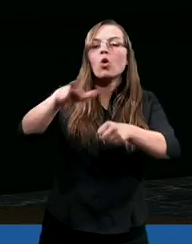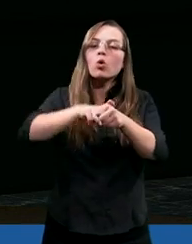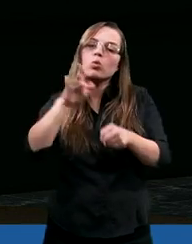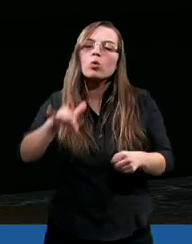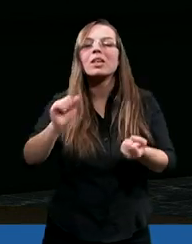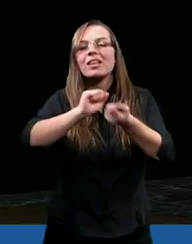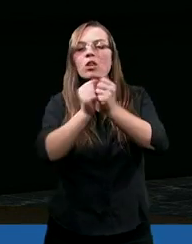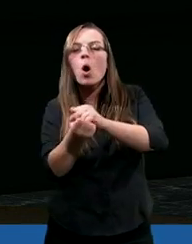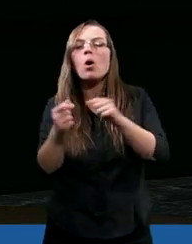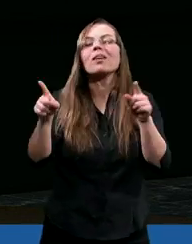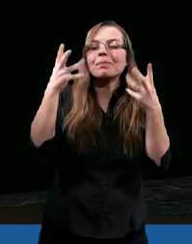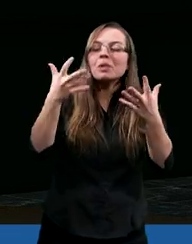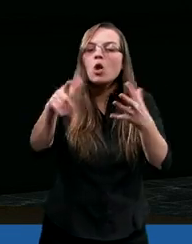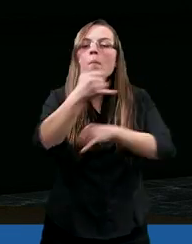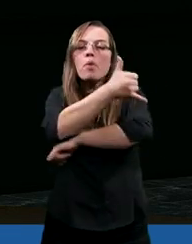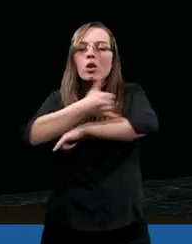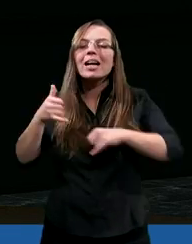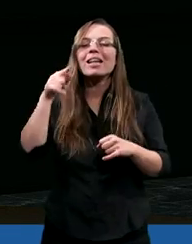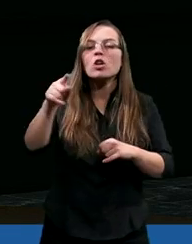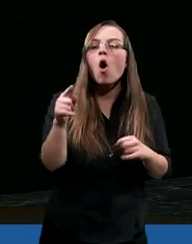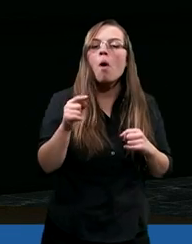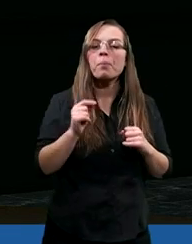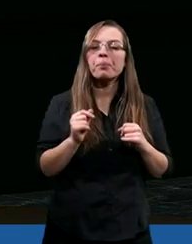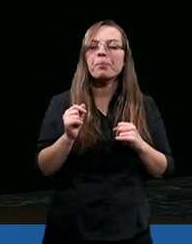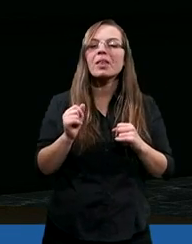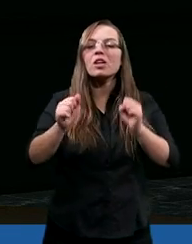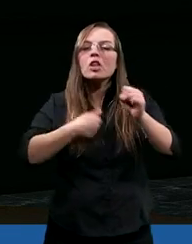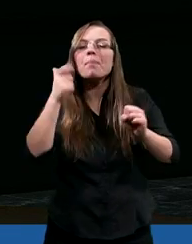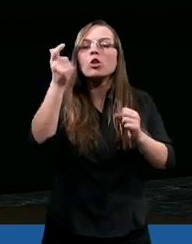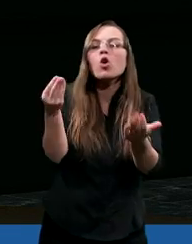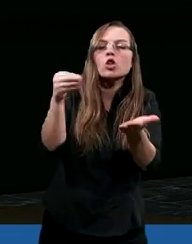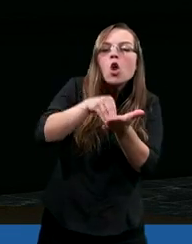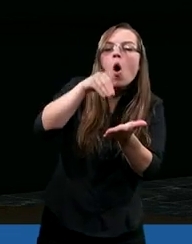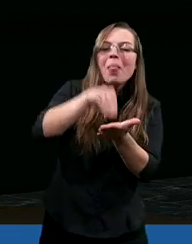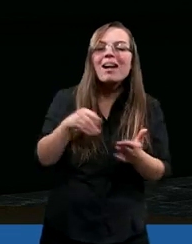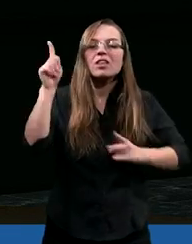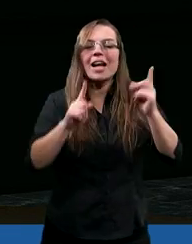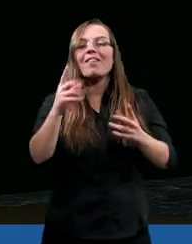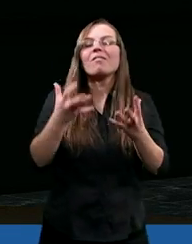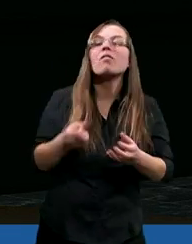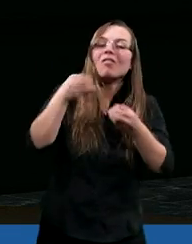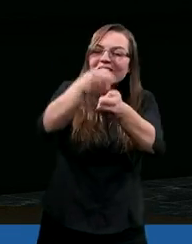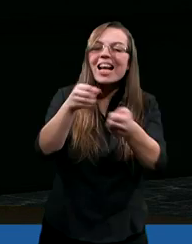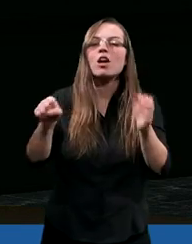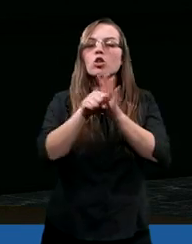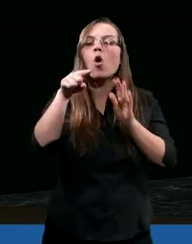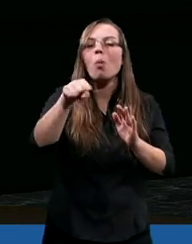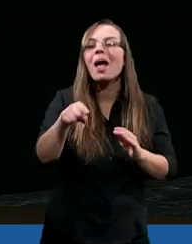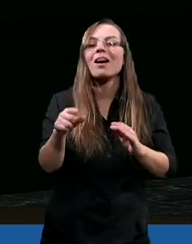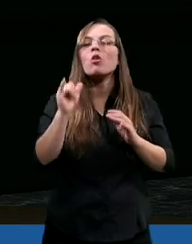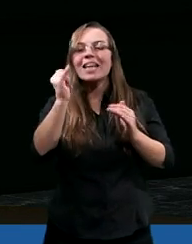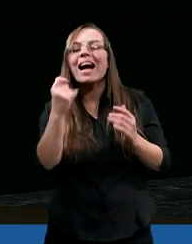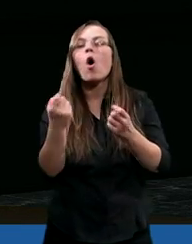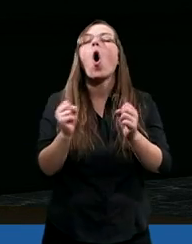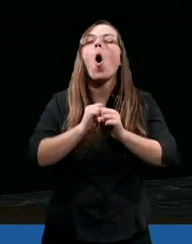starali się jakoś podkreślić swój udział i chcieli coś dodatkowego czasem wnieść też do tego, jako